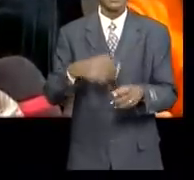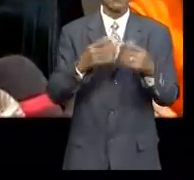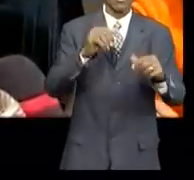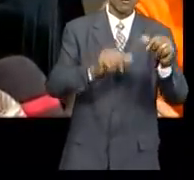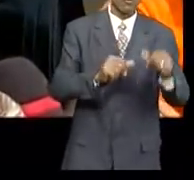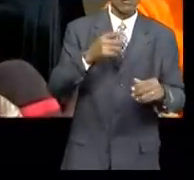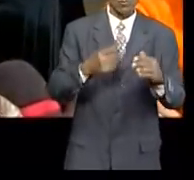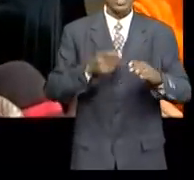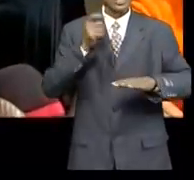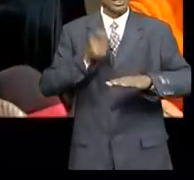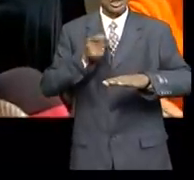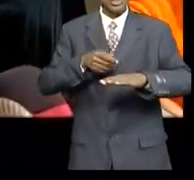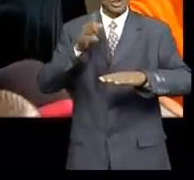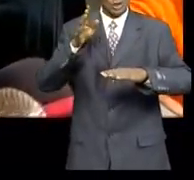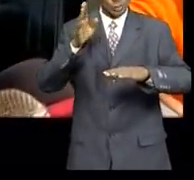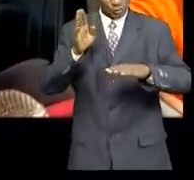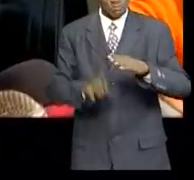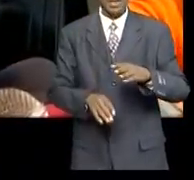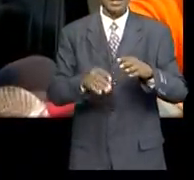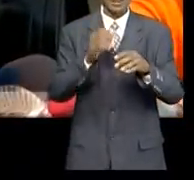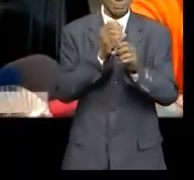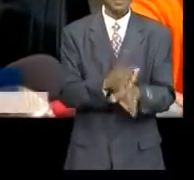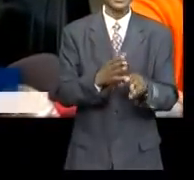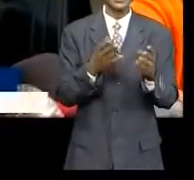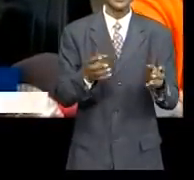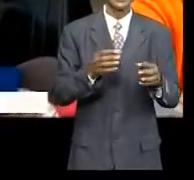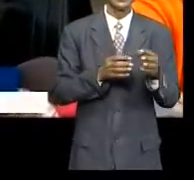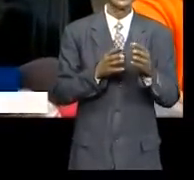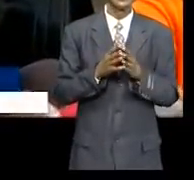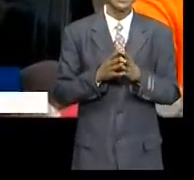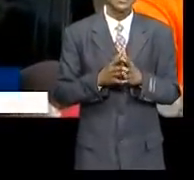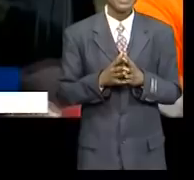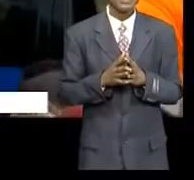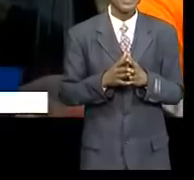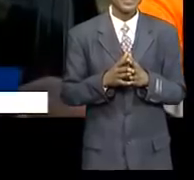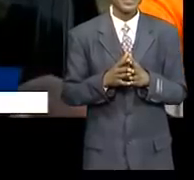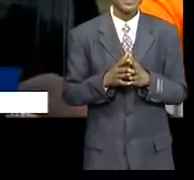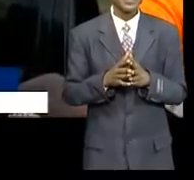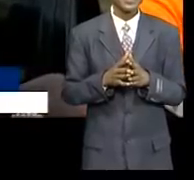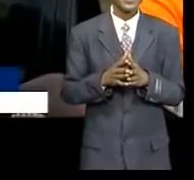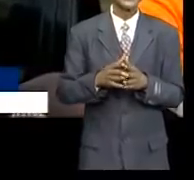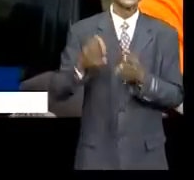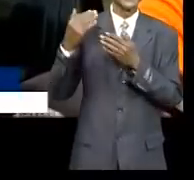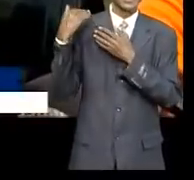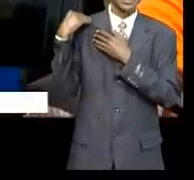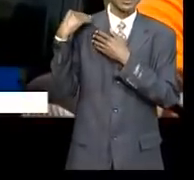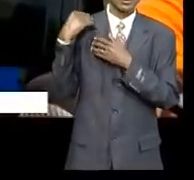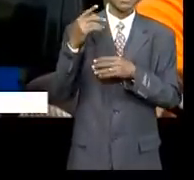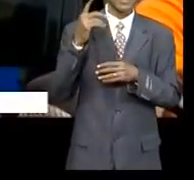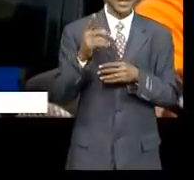acquise il y a plus de 50 ans. Et dans cette concession, il y avait une usine d'aluminium du